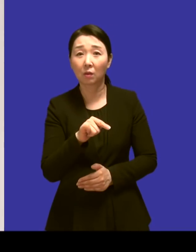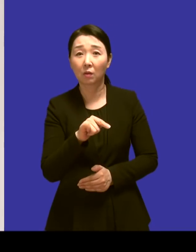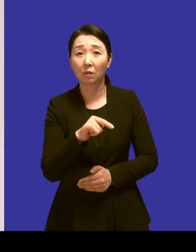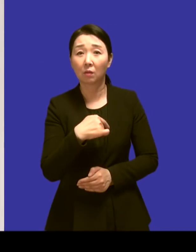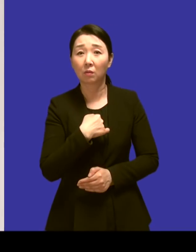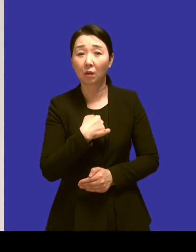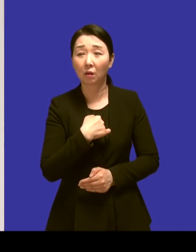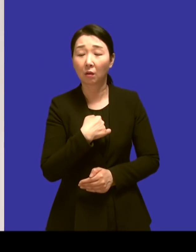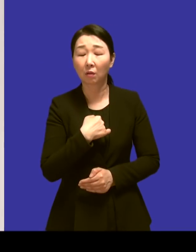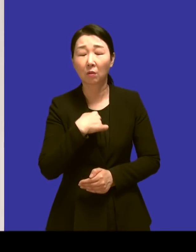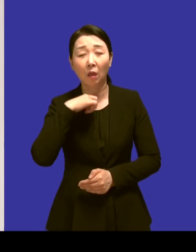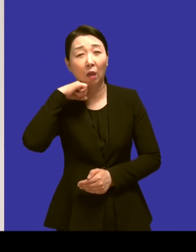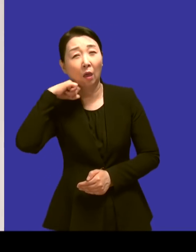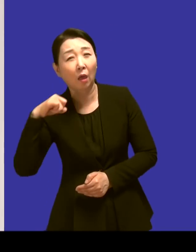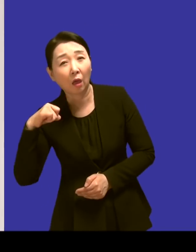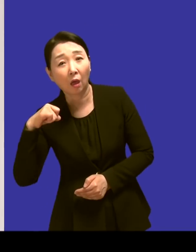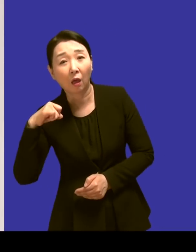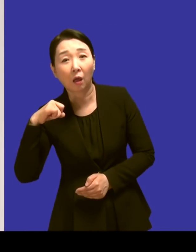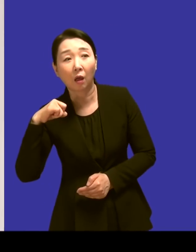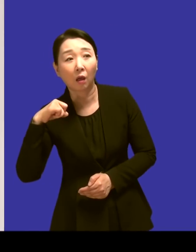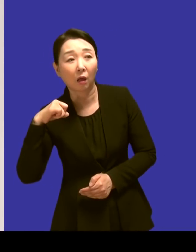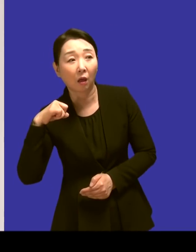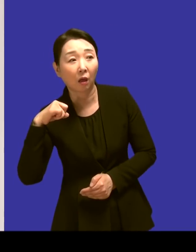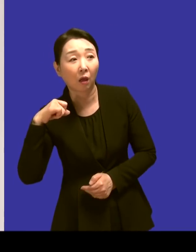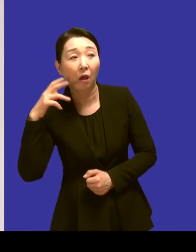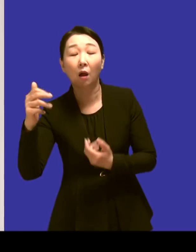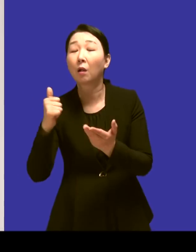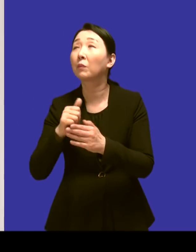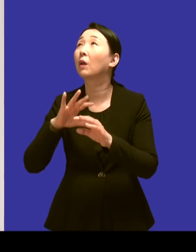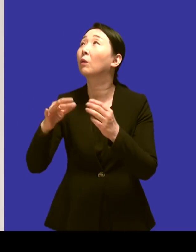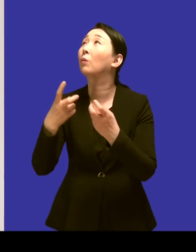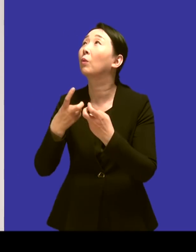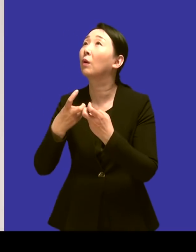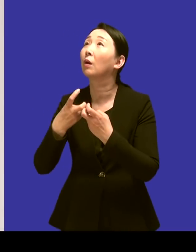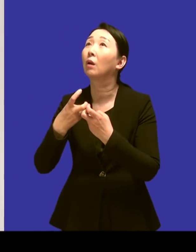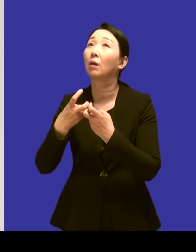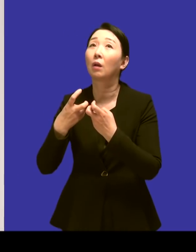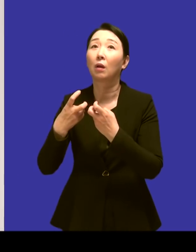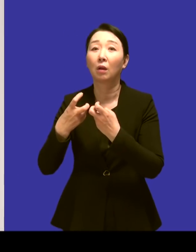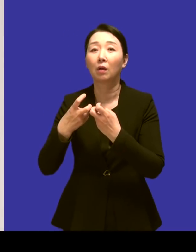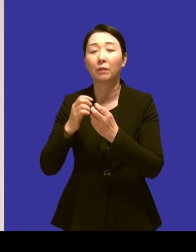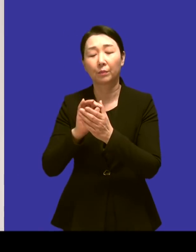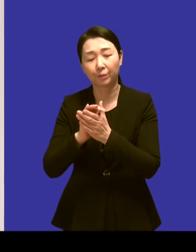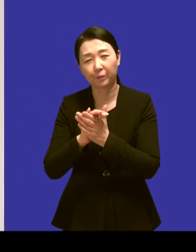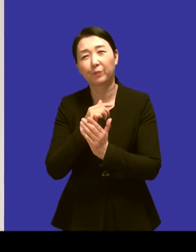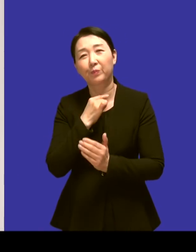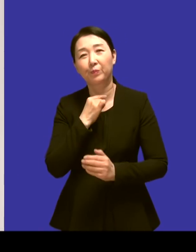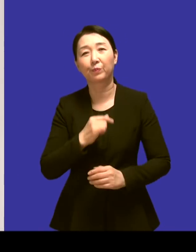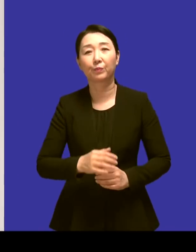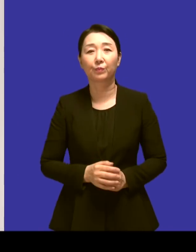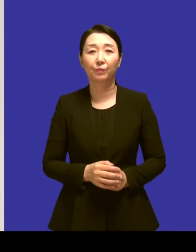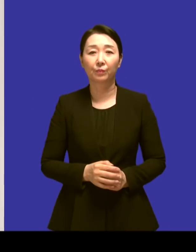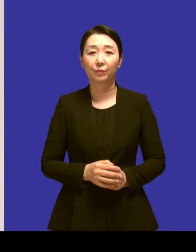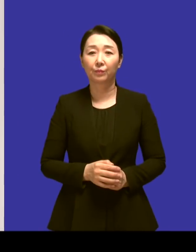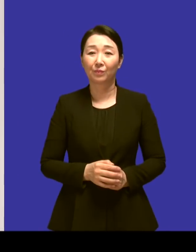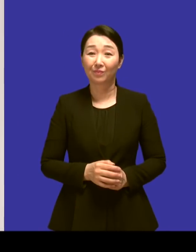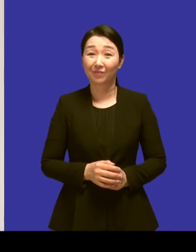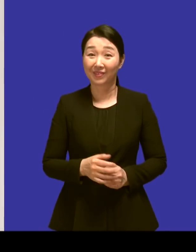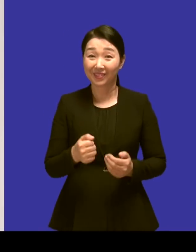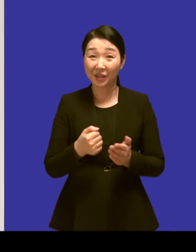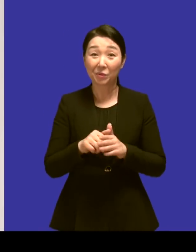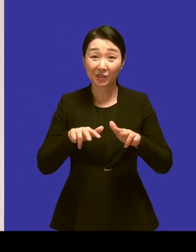나를 계속 붙잡고 있는데 하나님 저희가 어떻게 해결할 수 없을까요?를 계속해서 기도하고 갈망했었던 것 같아요. 그래서